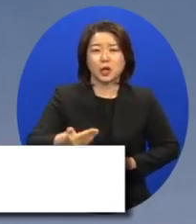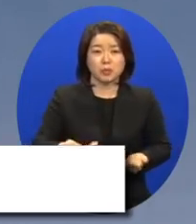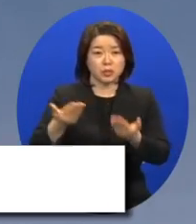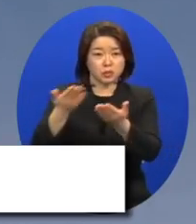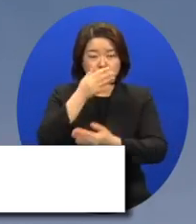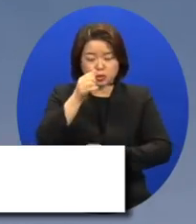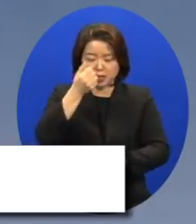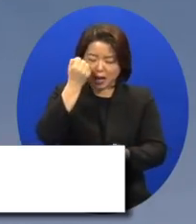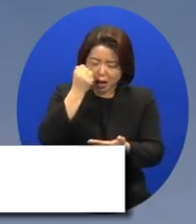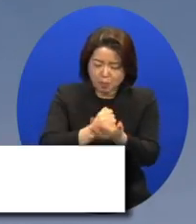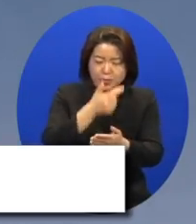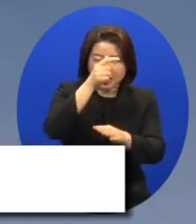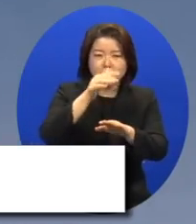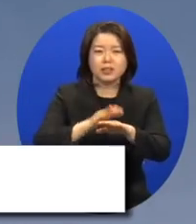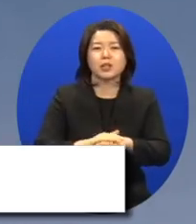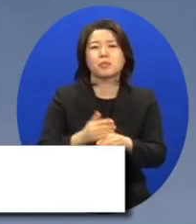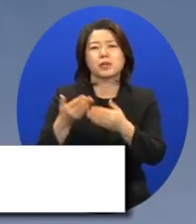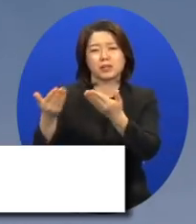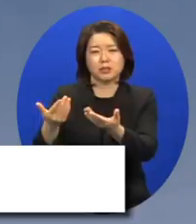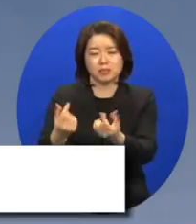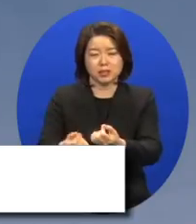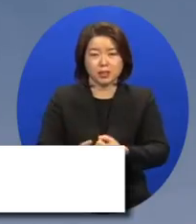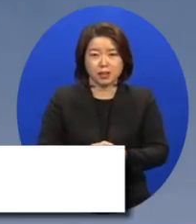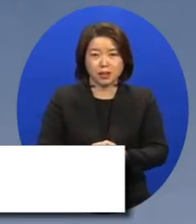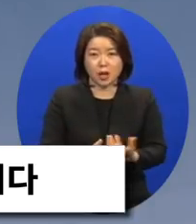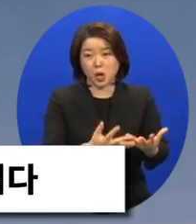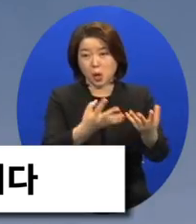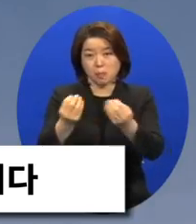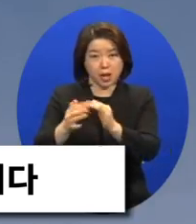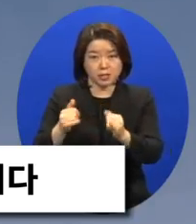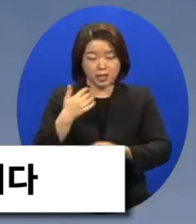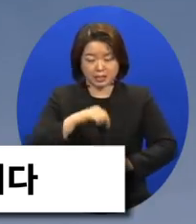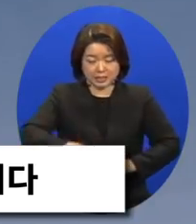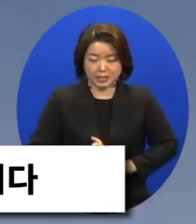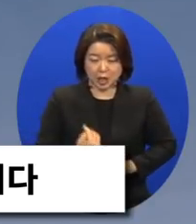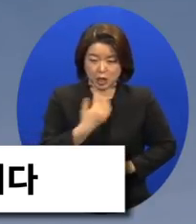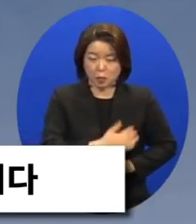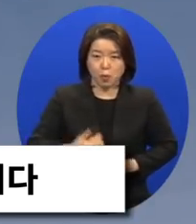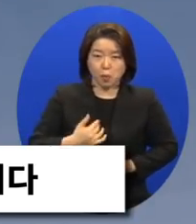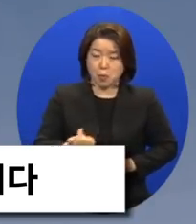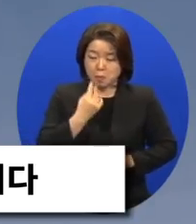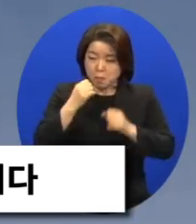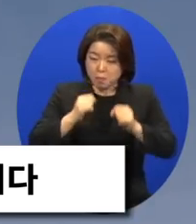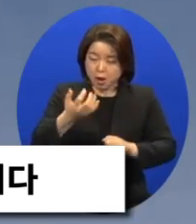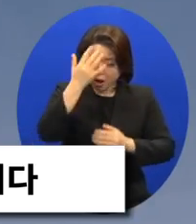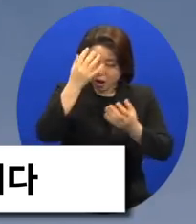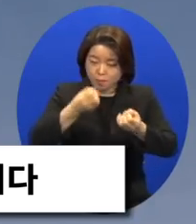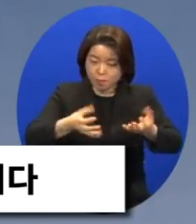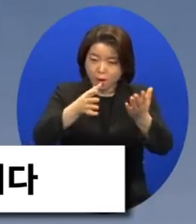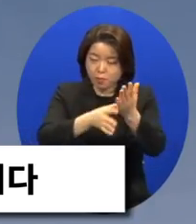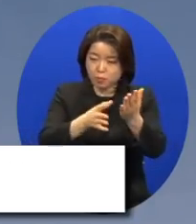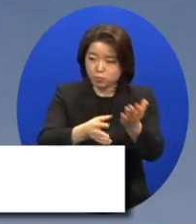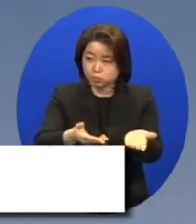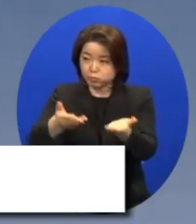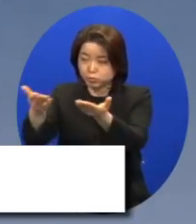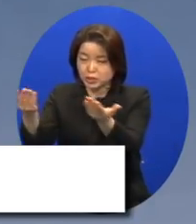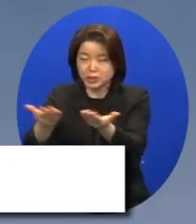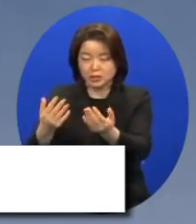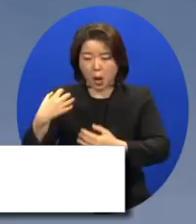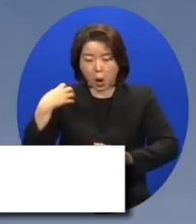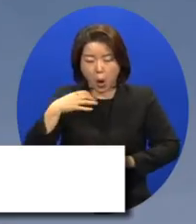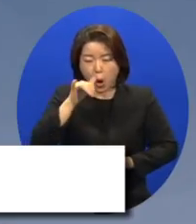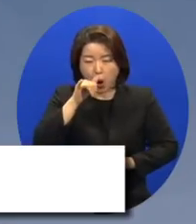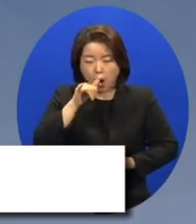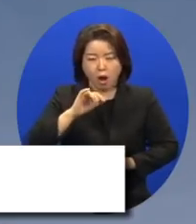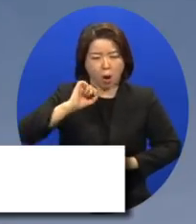합당한 예배입니다 많은 분들이 자기 몸을 하나님께 산 제물로 드리는 것을 부담스럽게 생각합니다 어려운